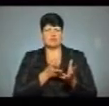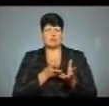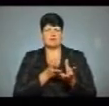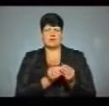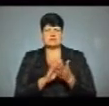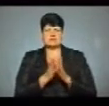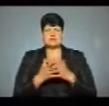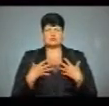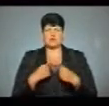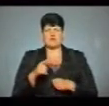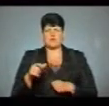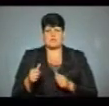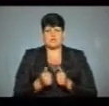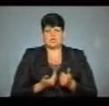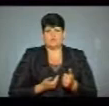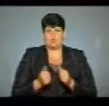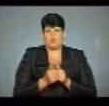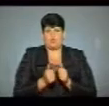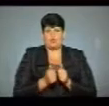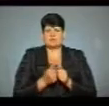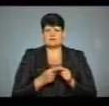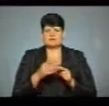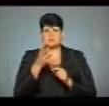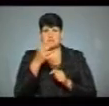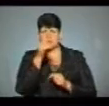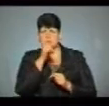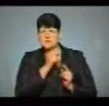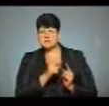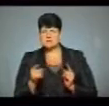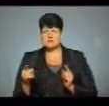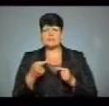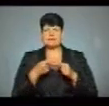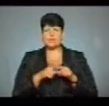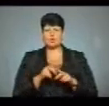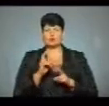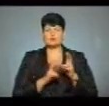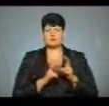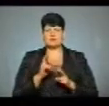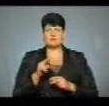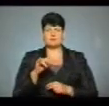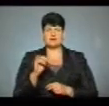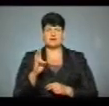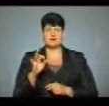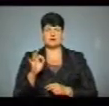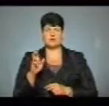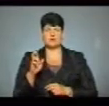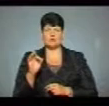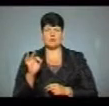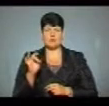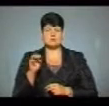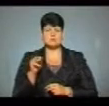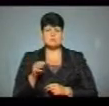живуть поряд. Галина Денис каже, це триває п'ятий місяць. Технолог підприємства «Піноборд» Сергій Сушицький повідомив,